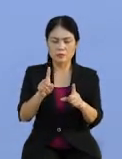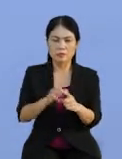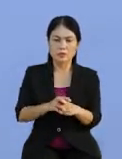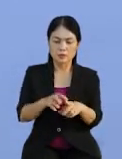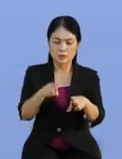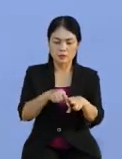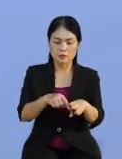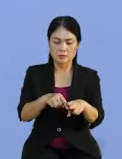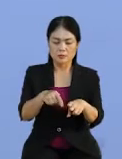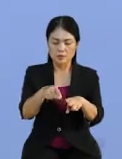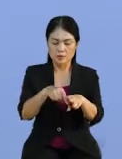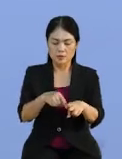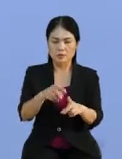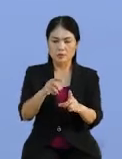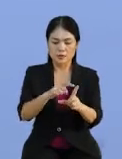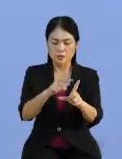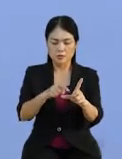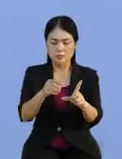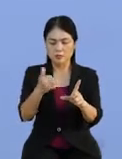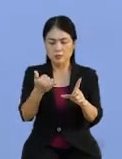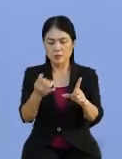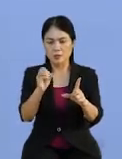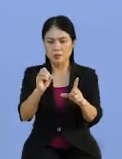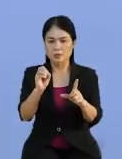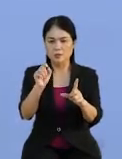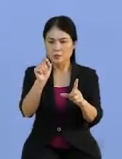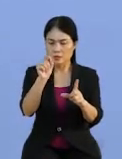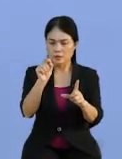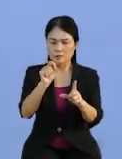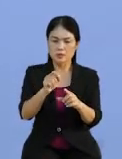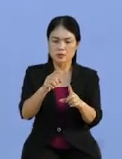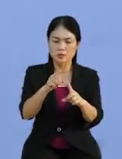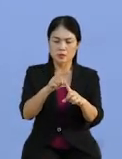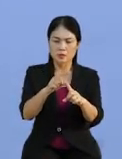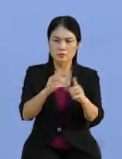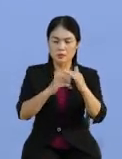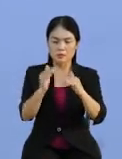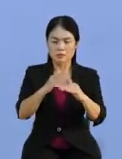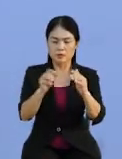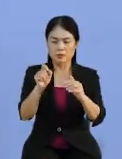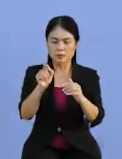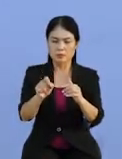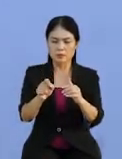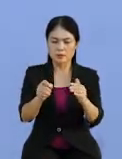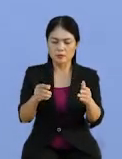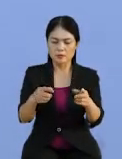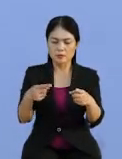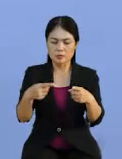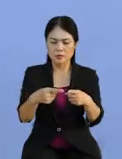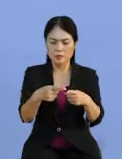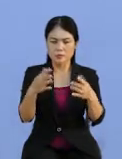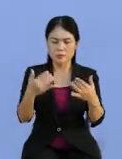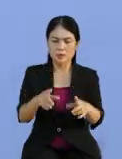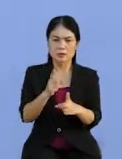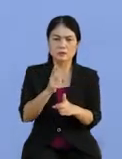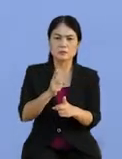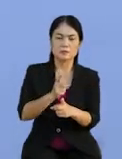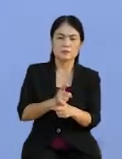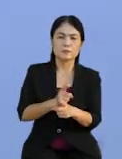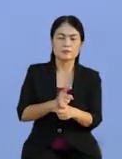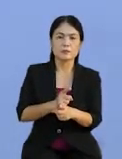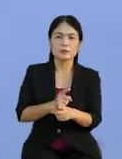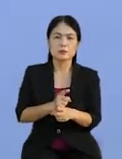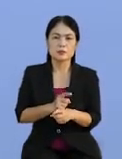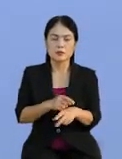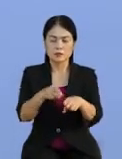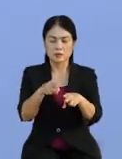cả lạ bàn toát phù mồm học sắp được cái đấy ní dương sang bàn cái này ní hái trong nói cửa sạp hái dương trời tái bạn cu